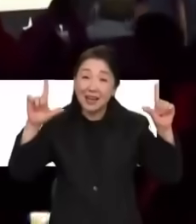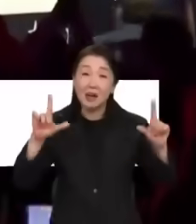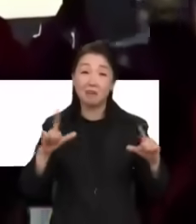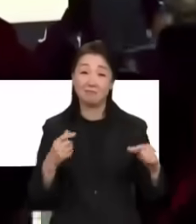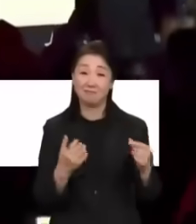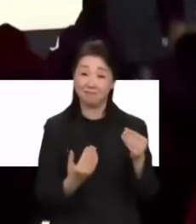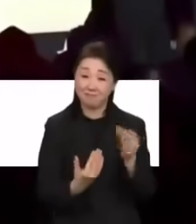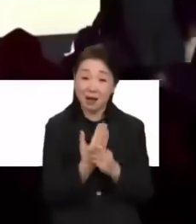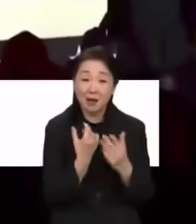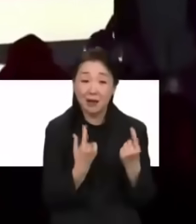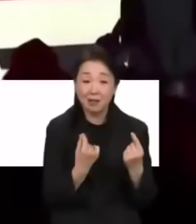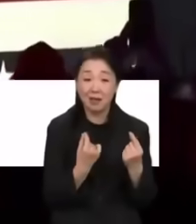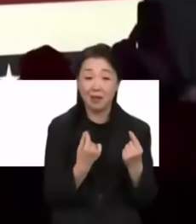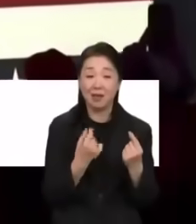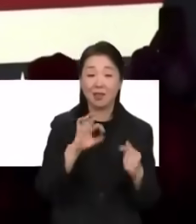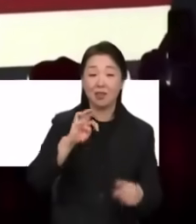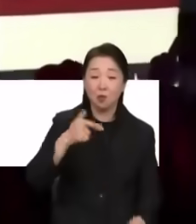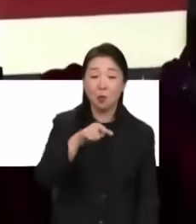born, Elon.